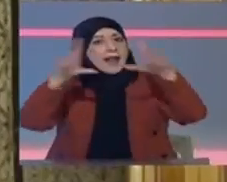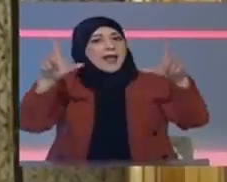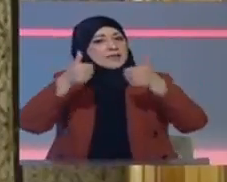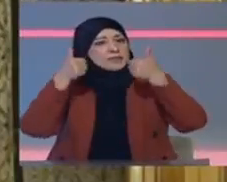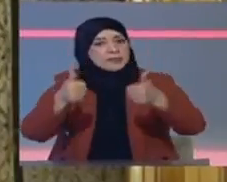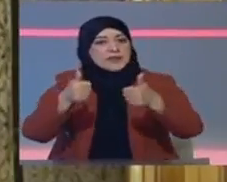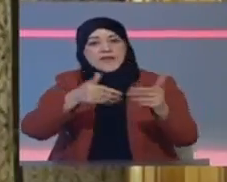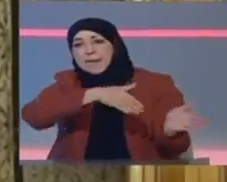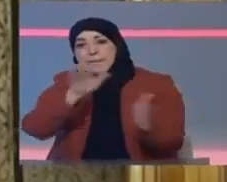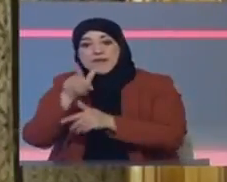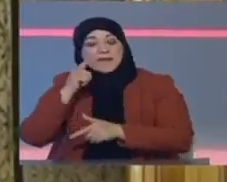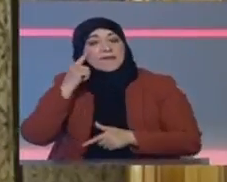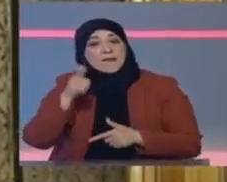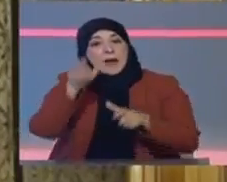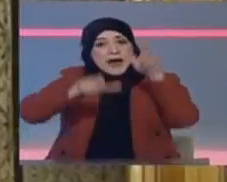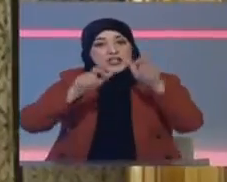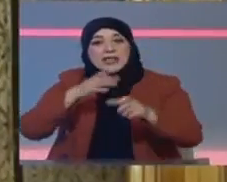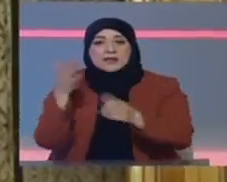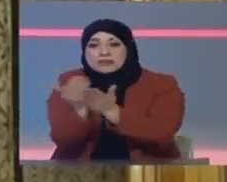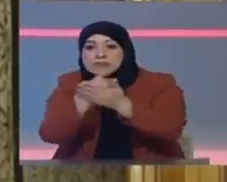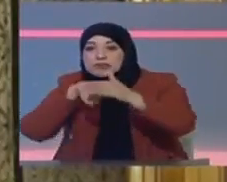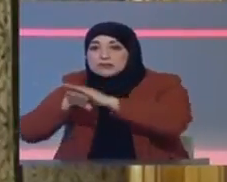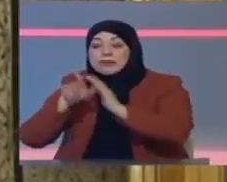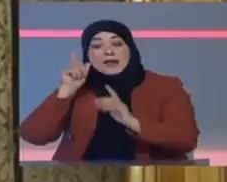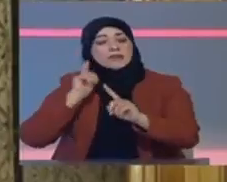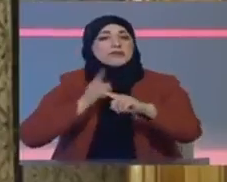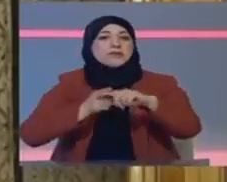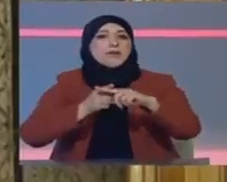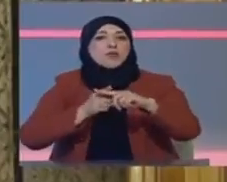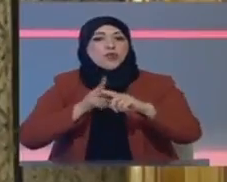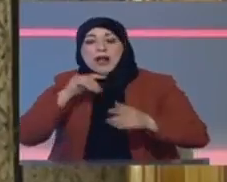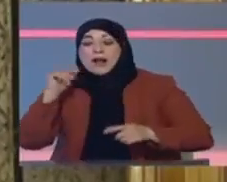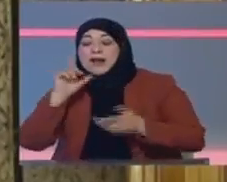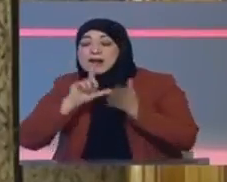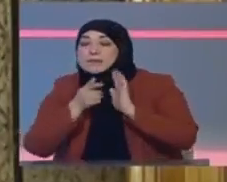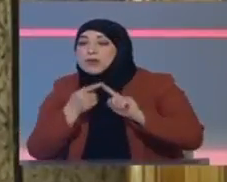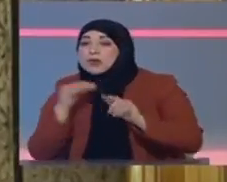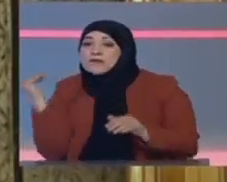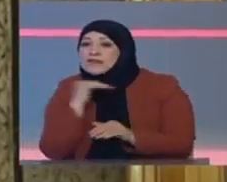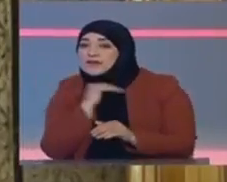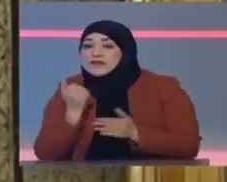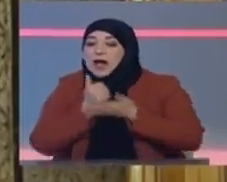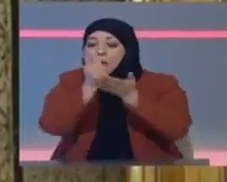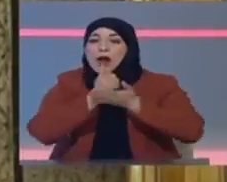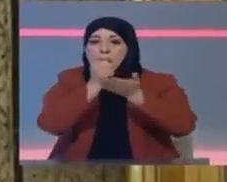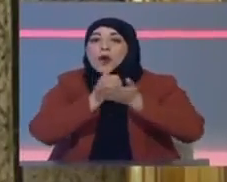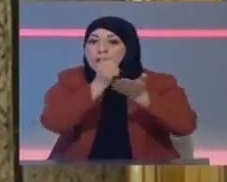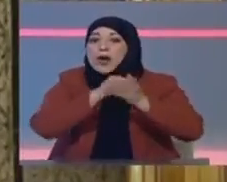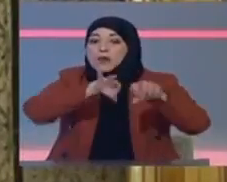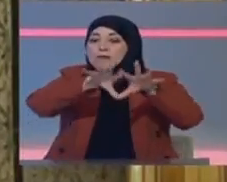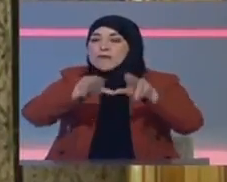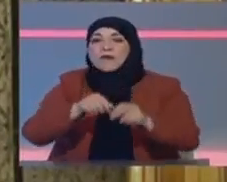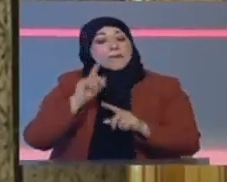الوضع اليوم اللي عندنا لابد من التسريع بكل المساعدات الاجتماعيه بالف عليه